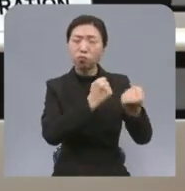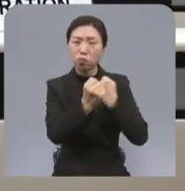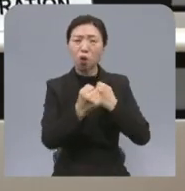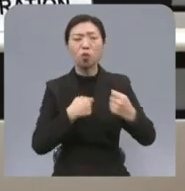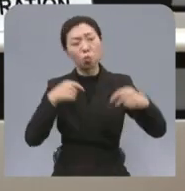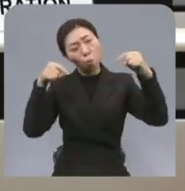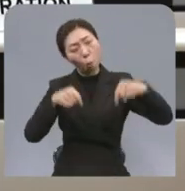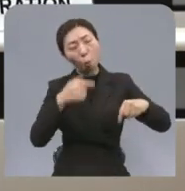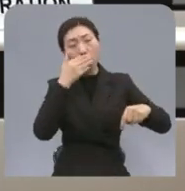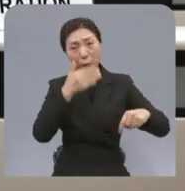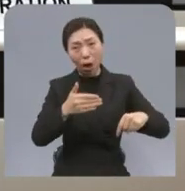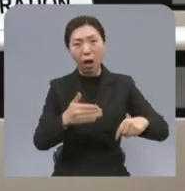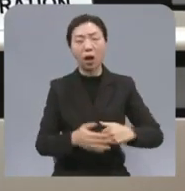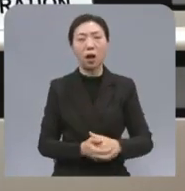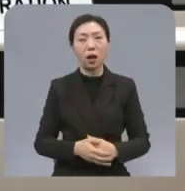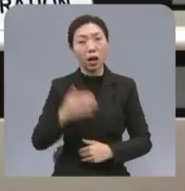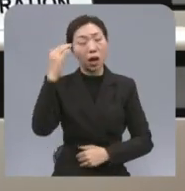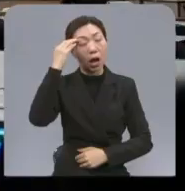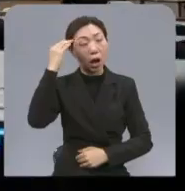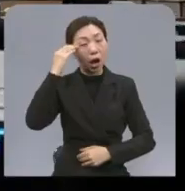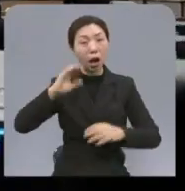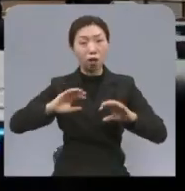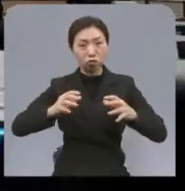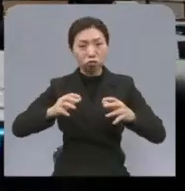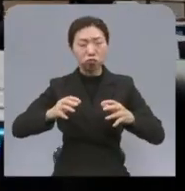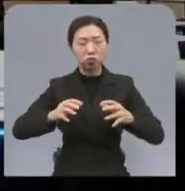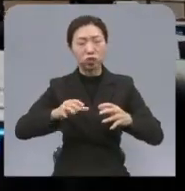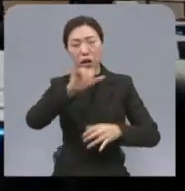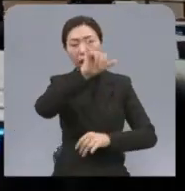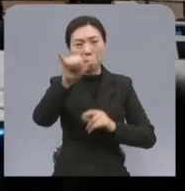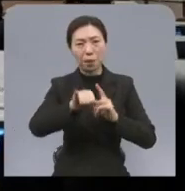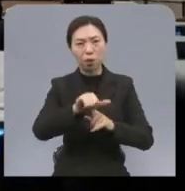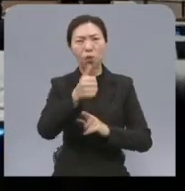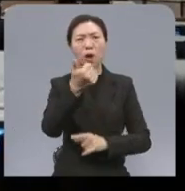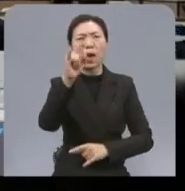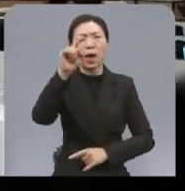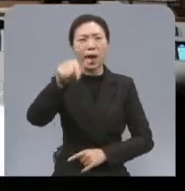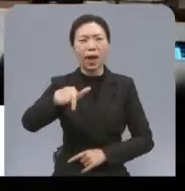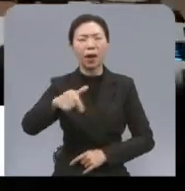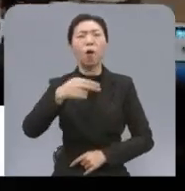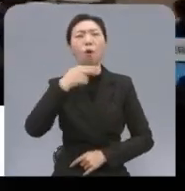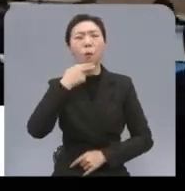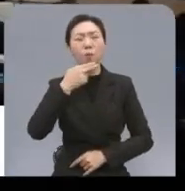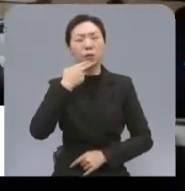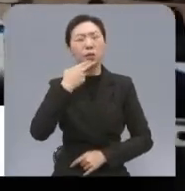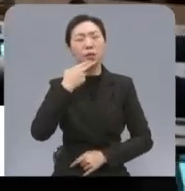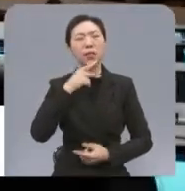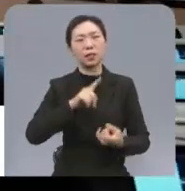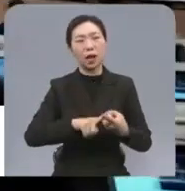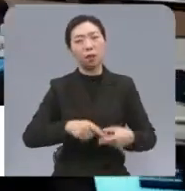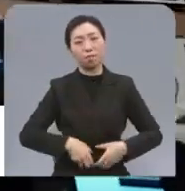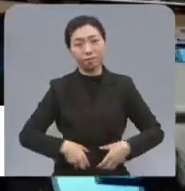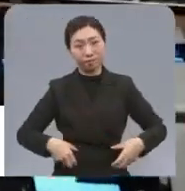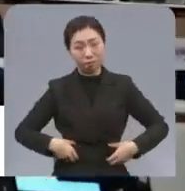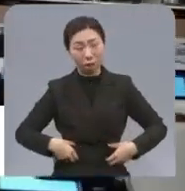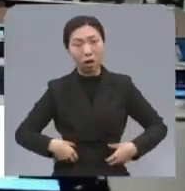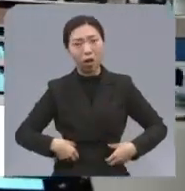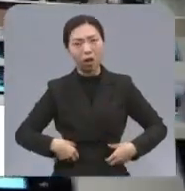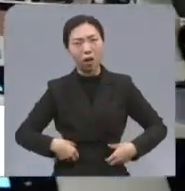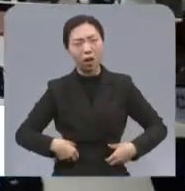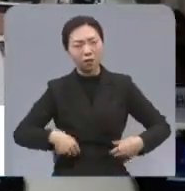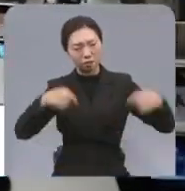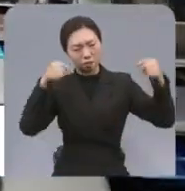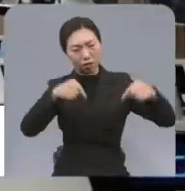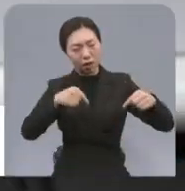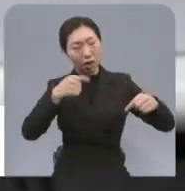donc à obtenir le statut de pays doté de l'arme nucléaire avant d'ajouter que la voix du dialogue était toutefois toujours ouverte